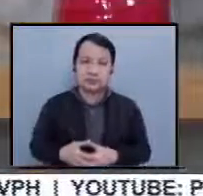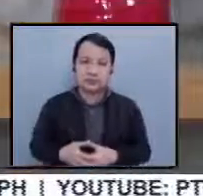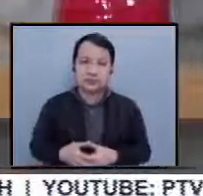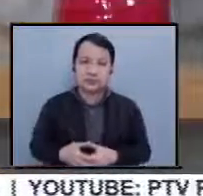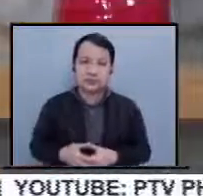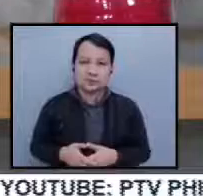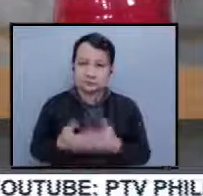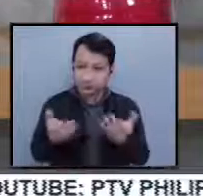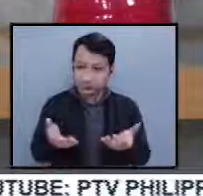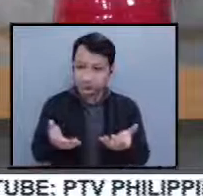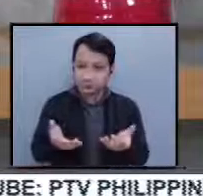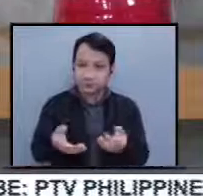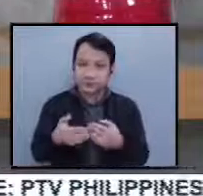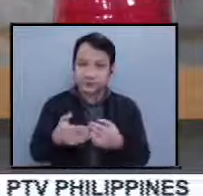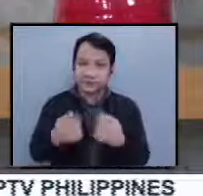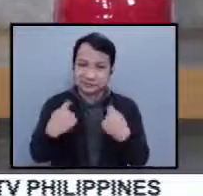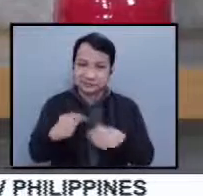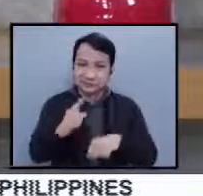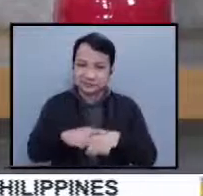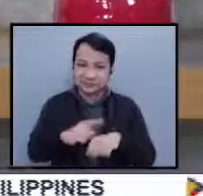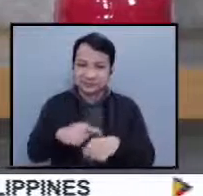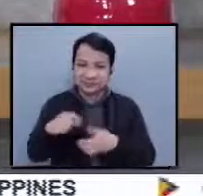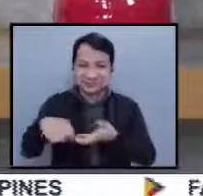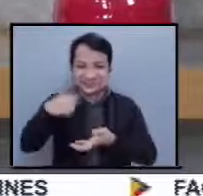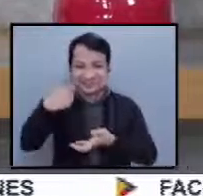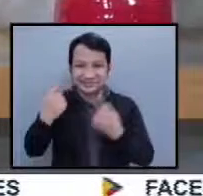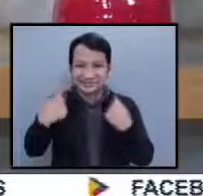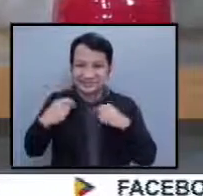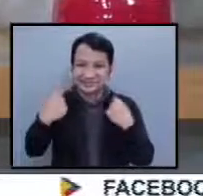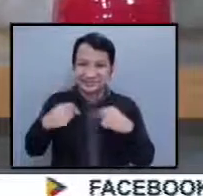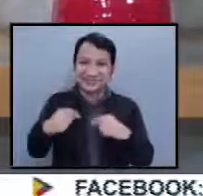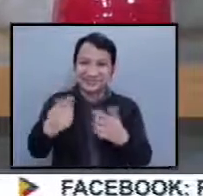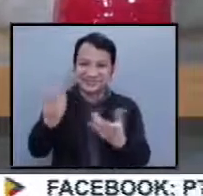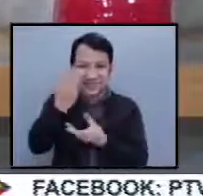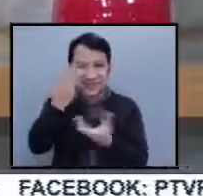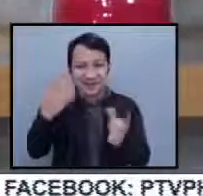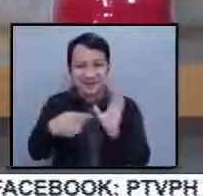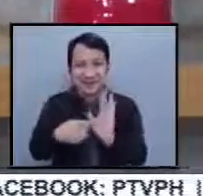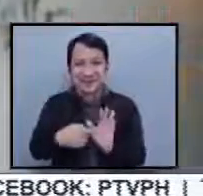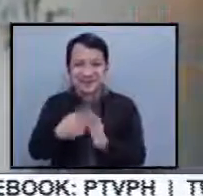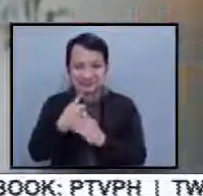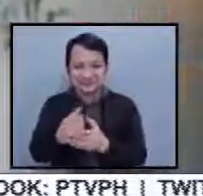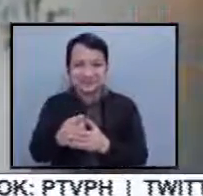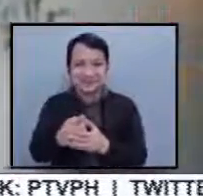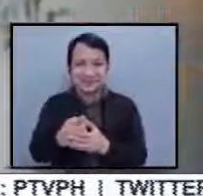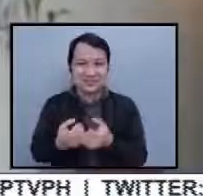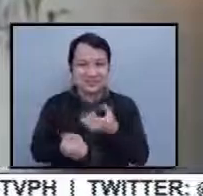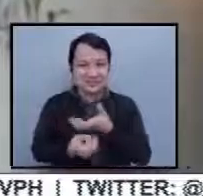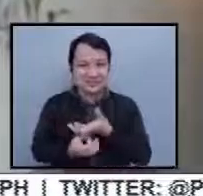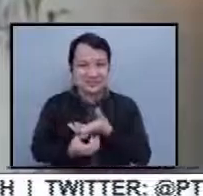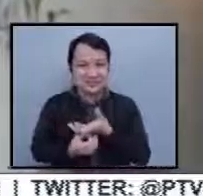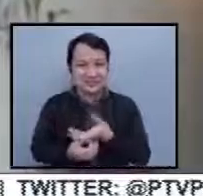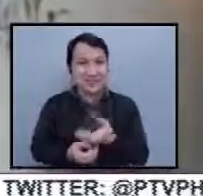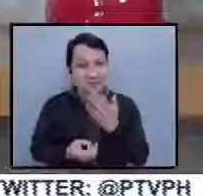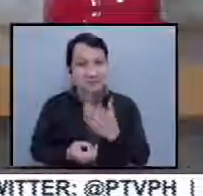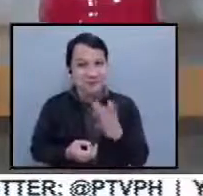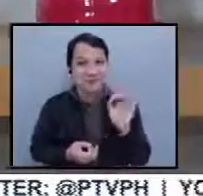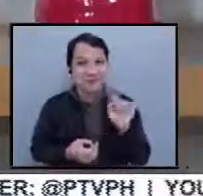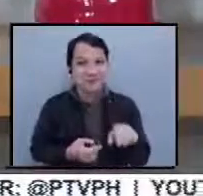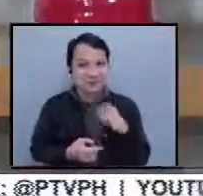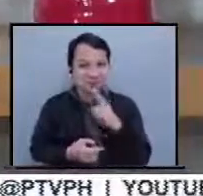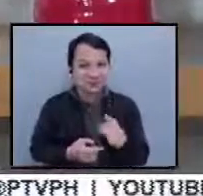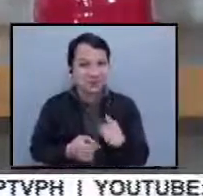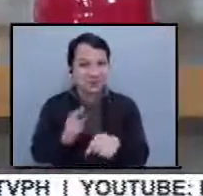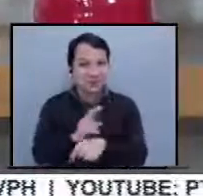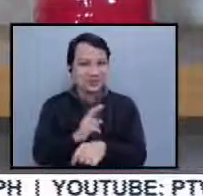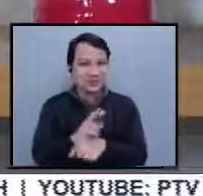Okay, so this is my favorite part. It's tikiman time. Tikman na natin ang ating prawn curry. Alam naman natin na masarap kumain ng hipon using our